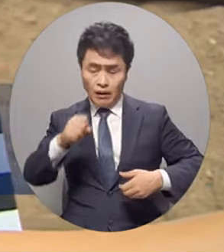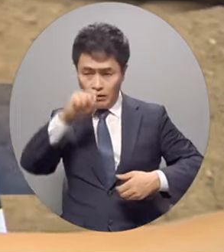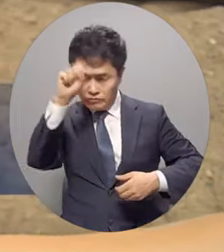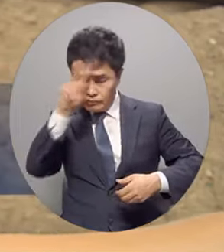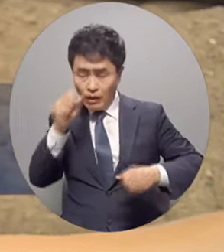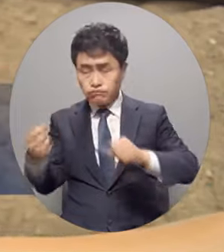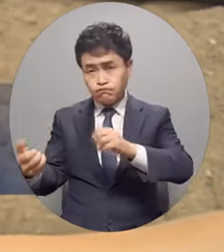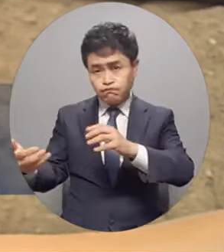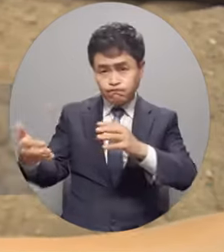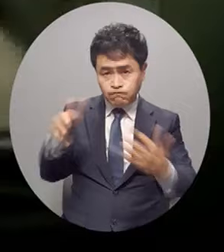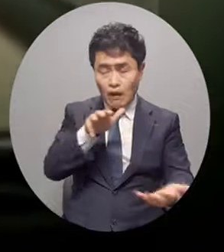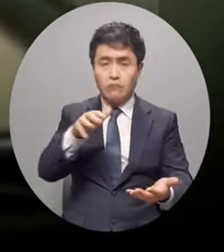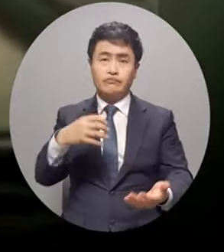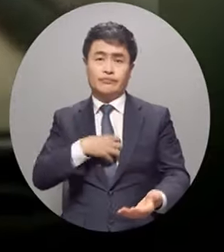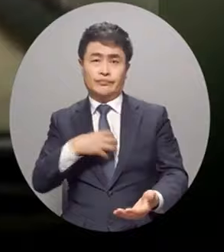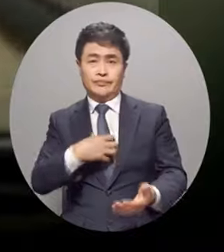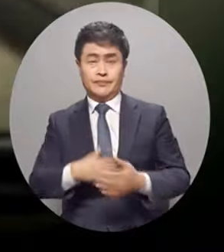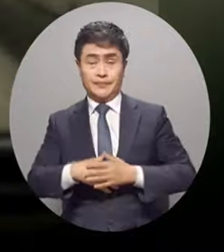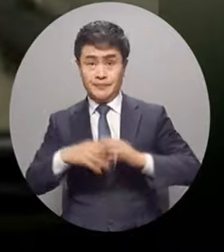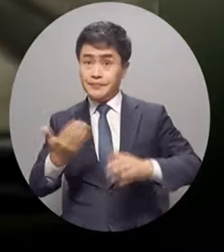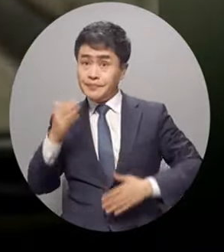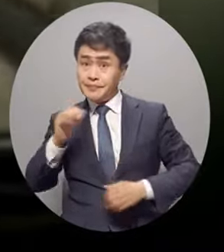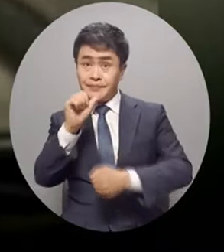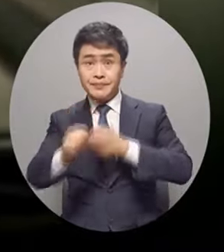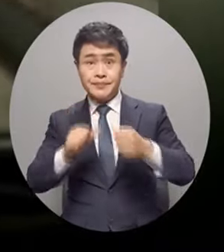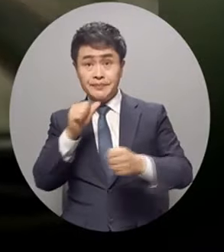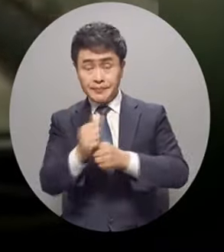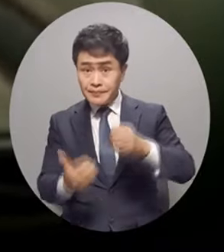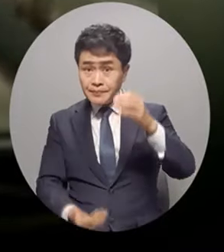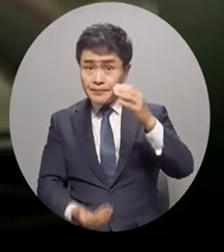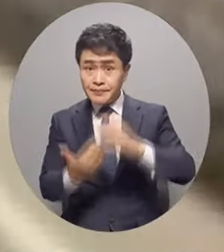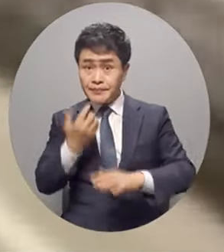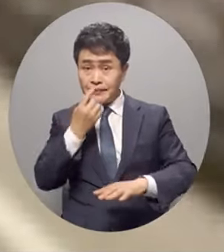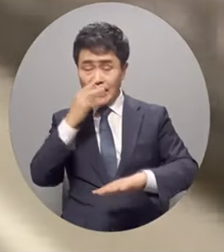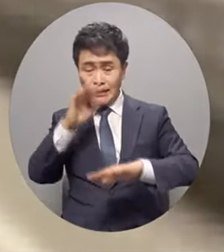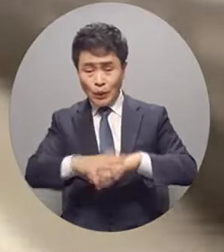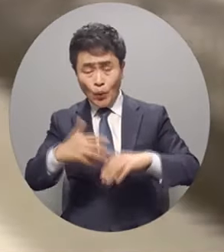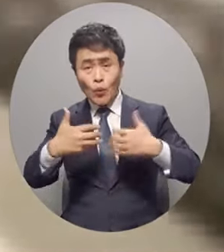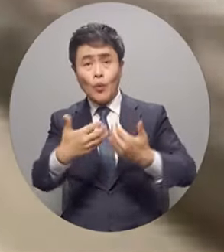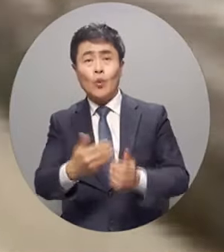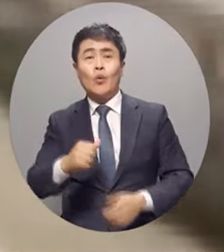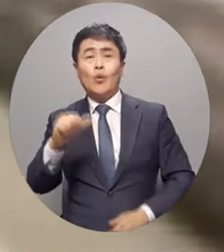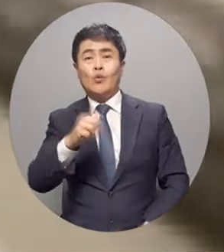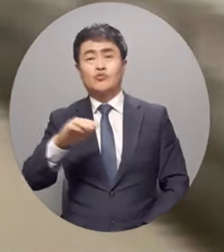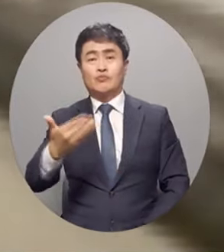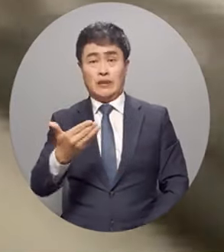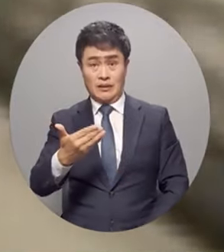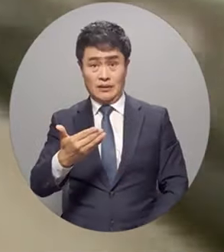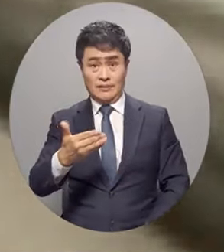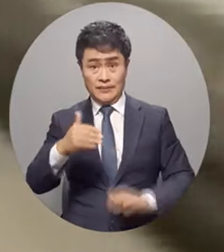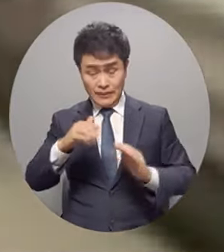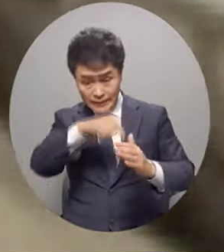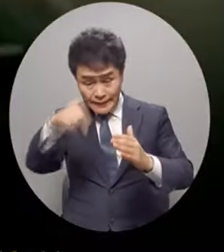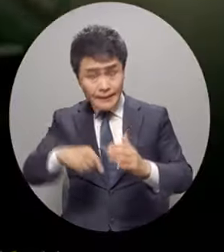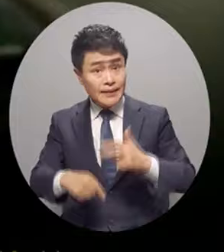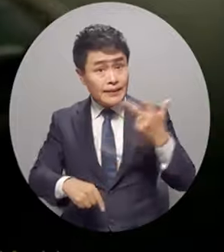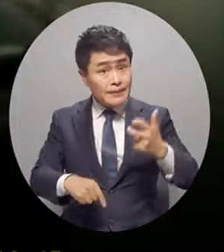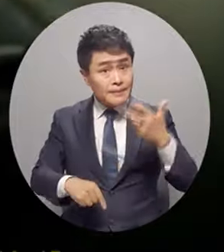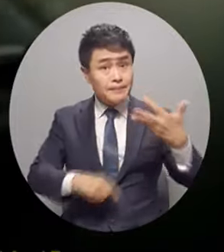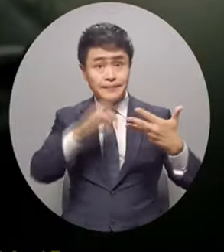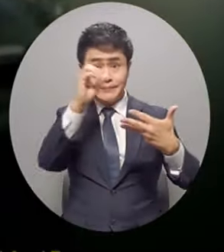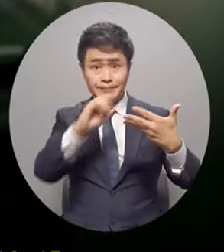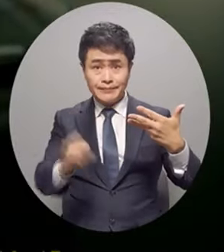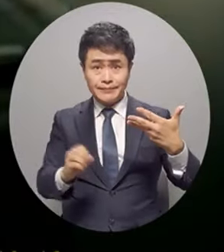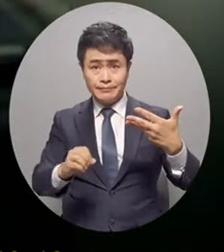일어날 가능성이 최근 5년간 발생한 농기계 사고는 5,900여 건. 이중